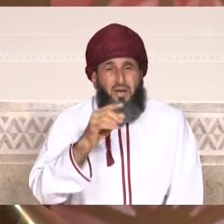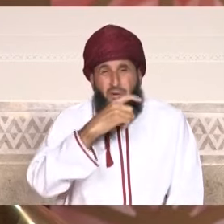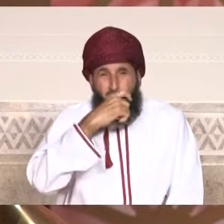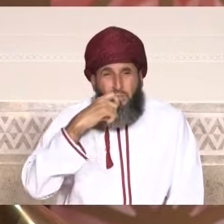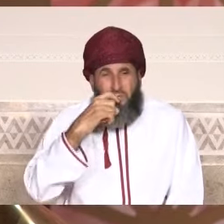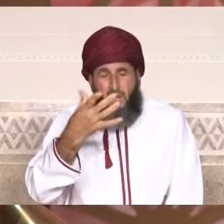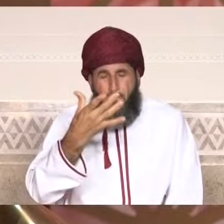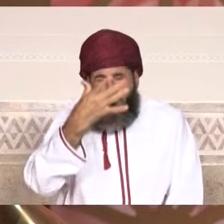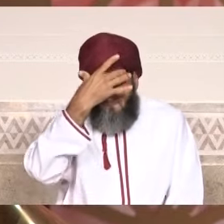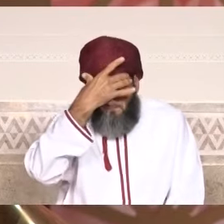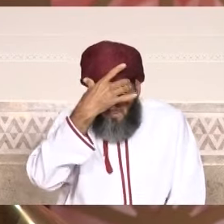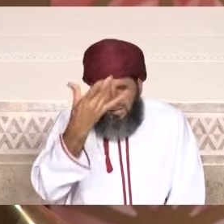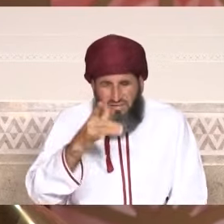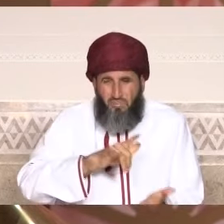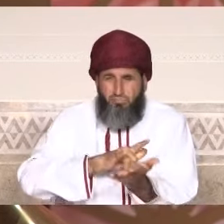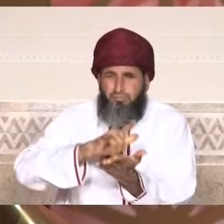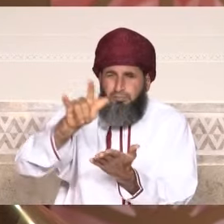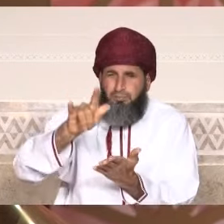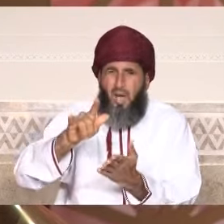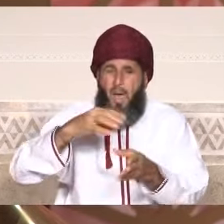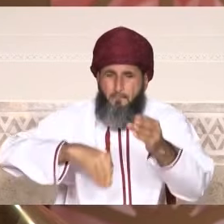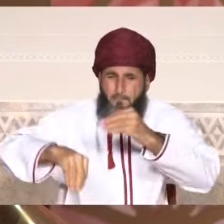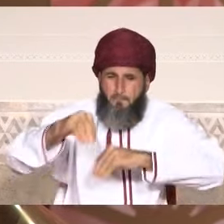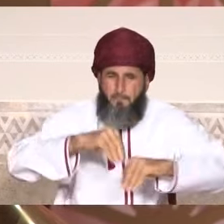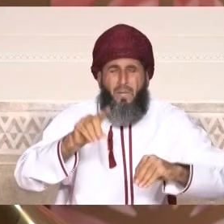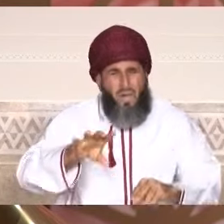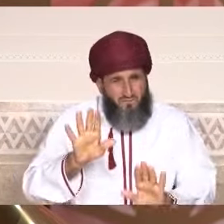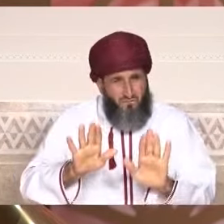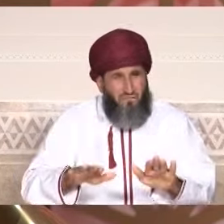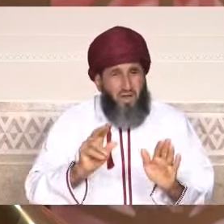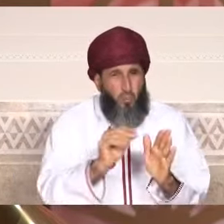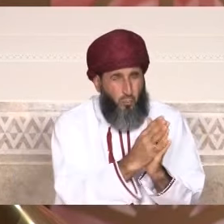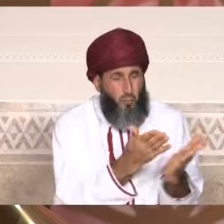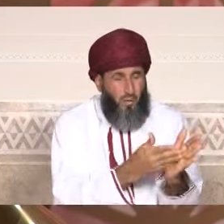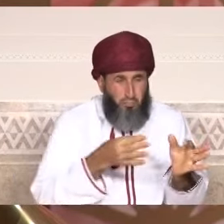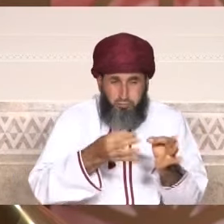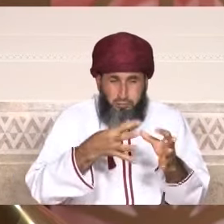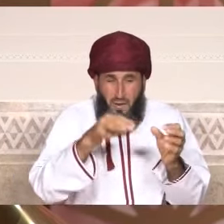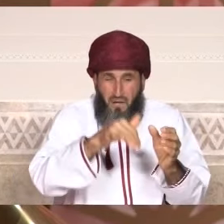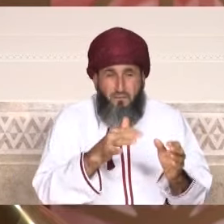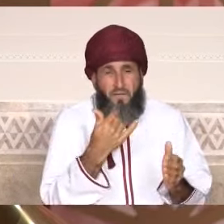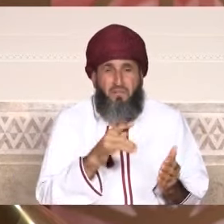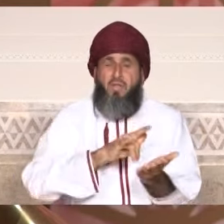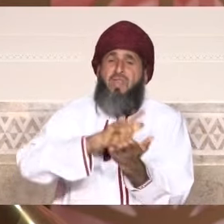كان منكم مريضا أو على سفر فعدة من أيام أخر، هذا حكم لم يفصل فيه بين سفر وسفر.